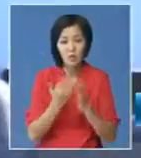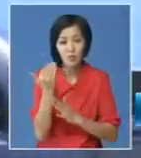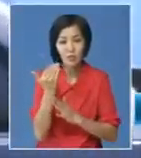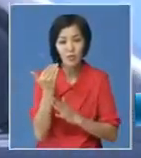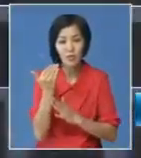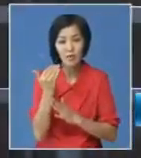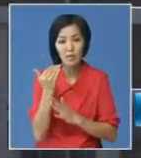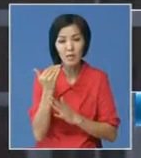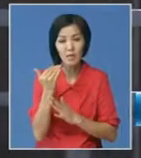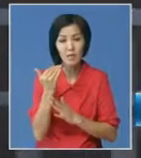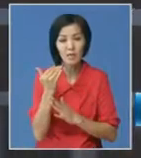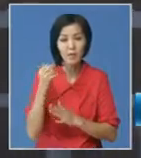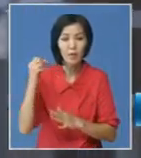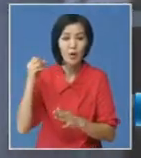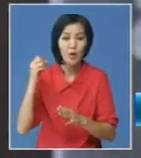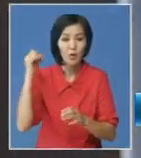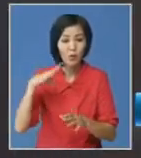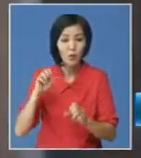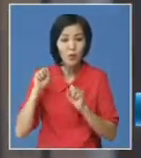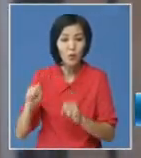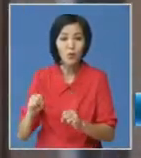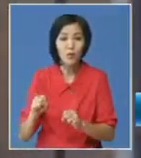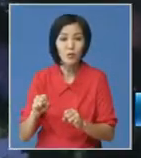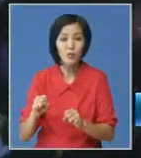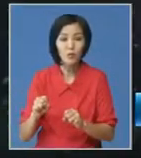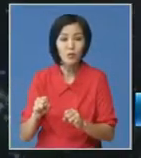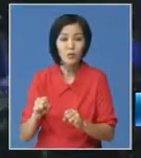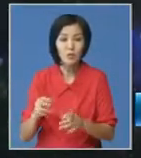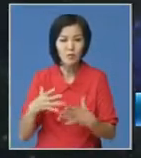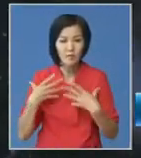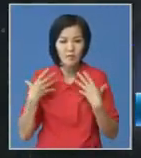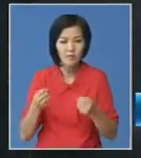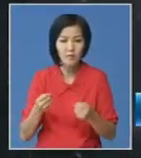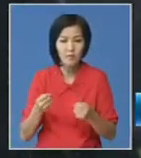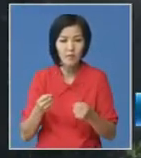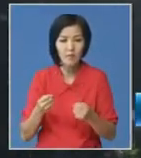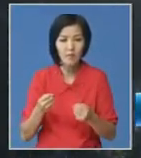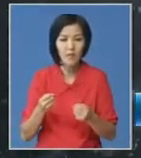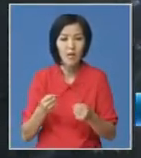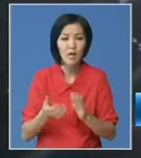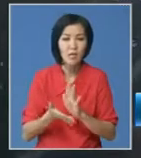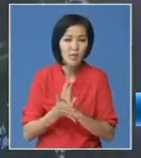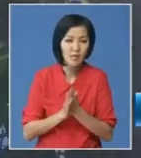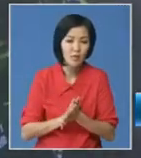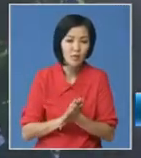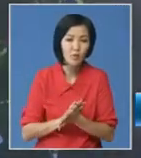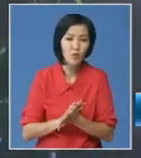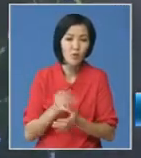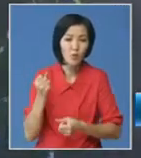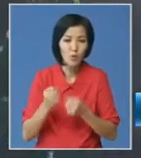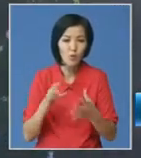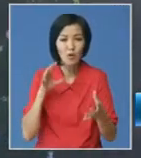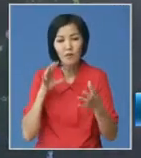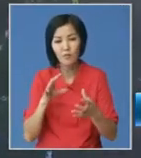күн сәулесінен қорғану үшін ыстық күнде ағзаға физикалық салмақ салмай, адам толы көлікті жүрмеуге, қан қысымын тұрақты